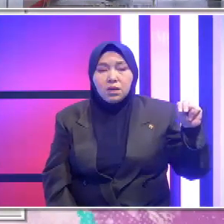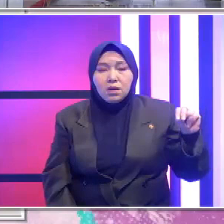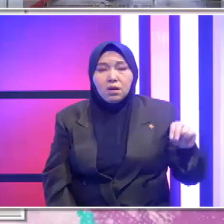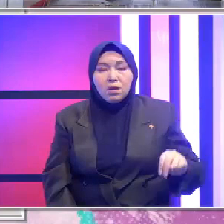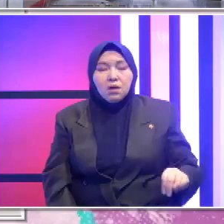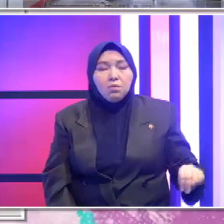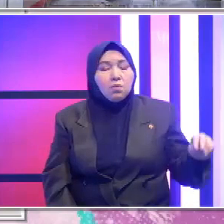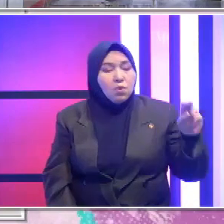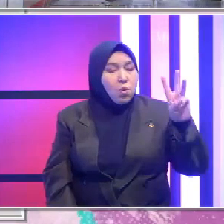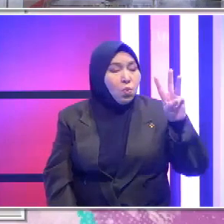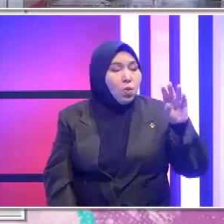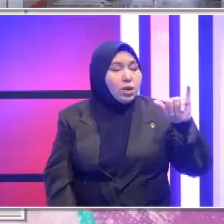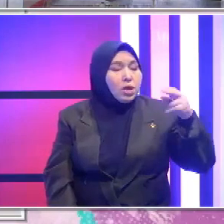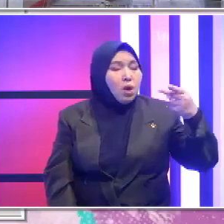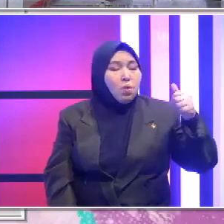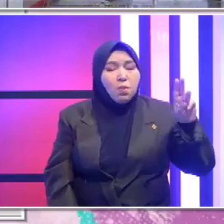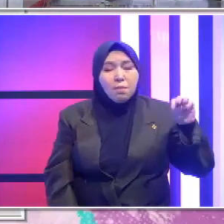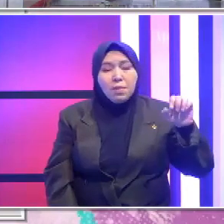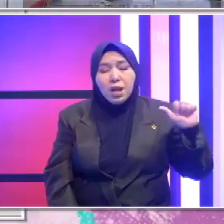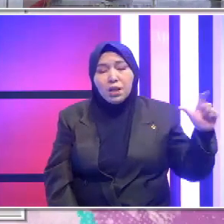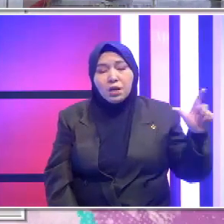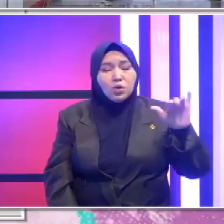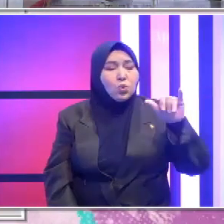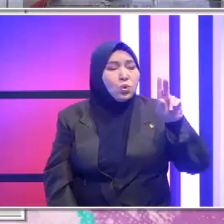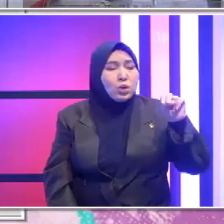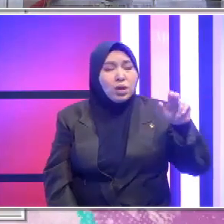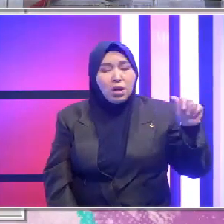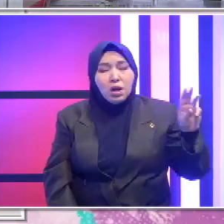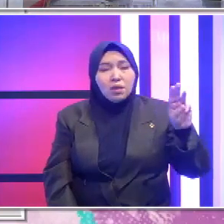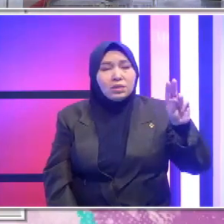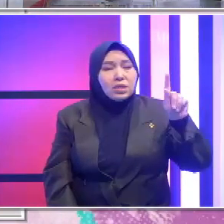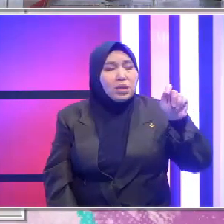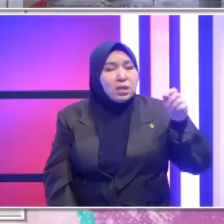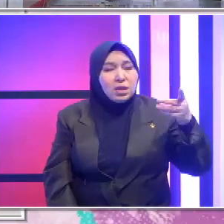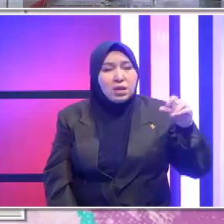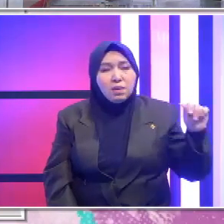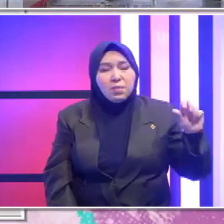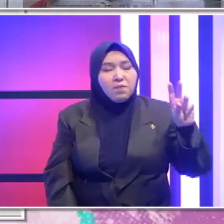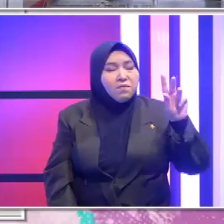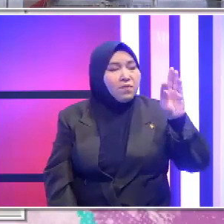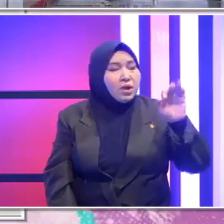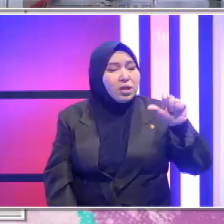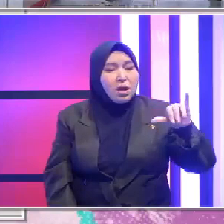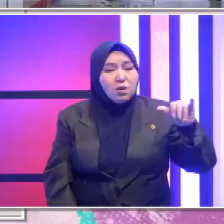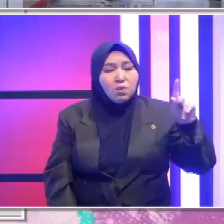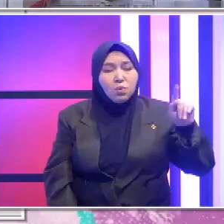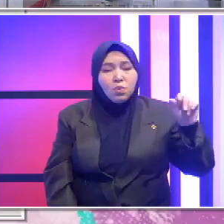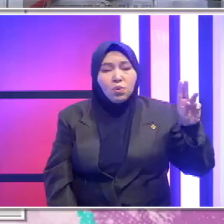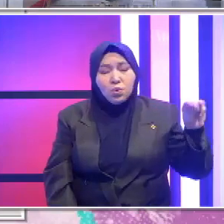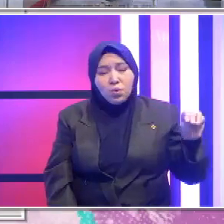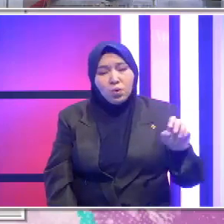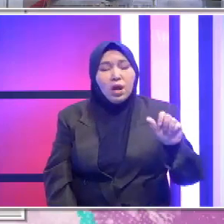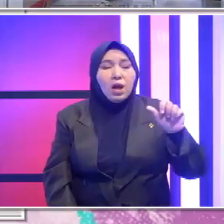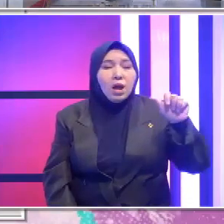Hai wayauma unit dingin sayakunu Hai